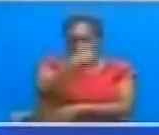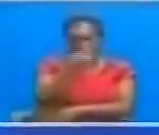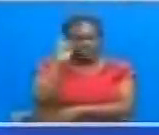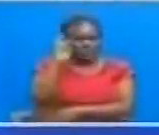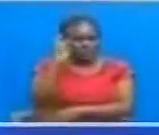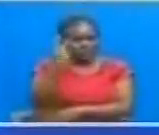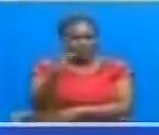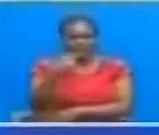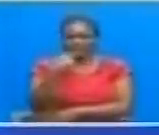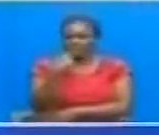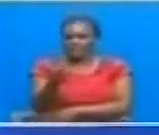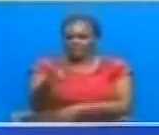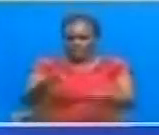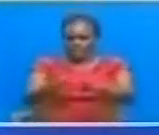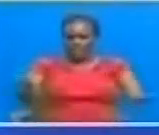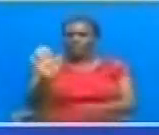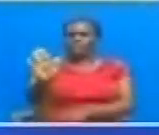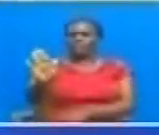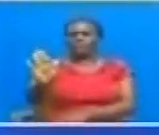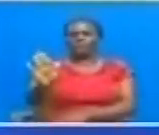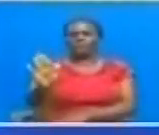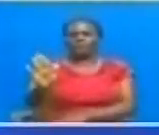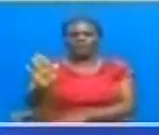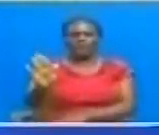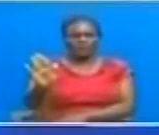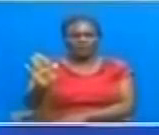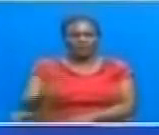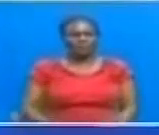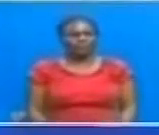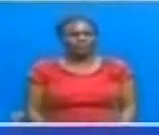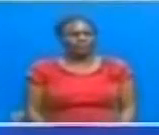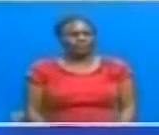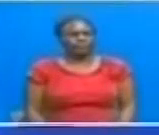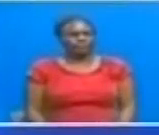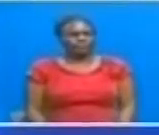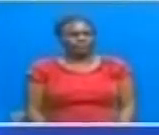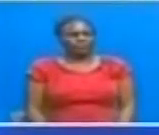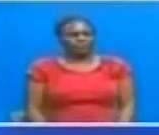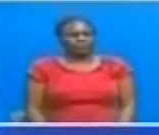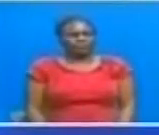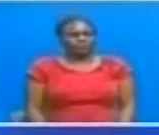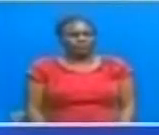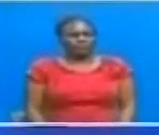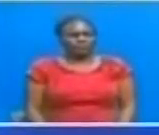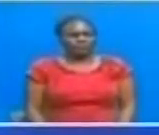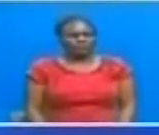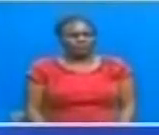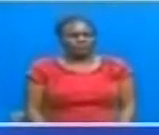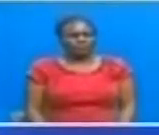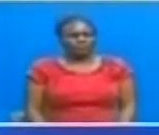wake, akamwambia hii shamba yako ni yako. Maana kwa sisi zangu tifanuli na hii